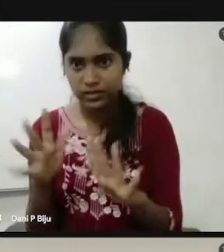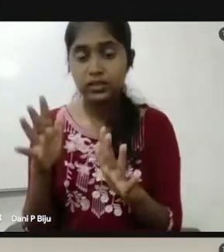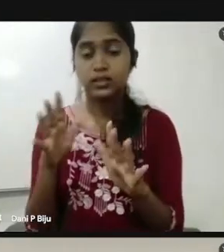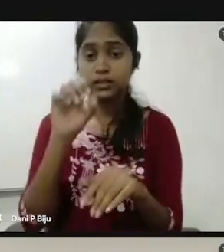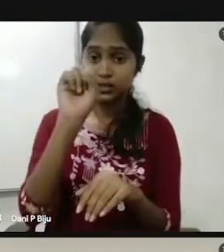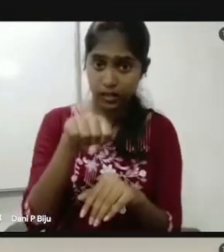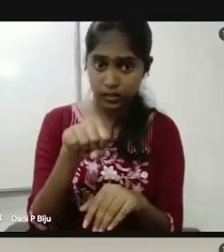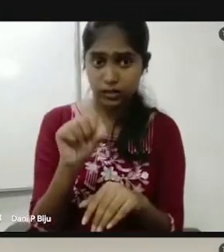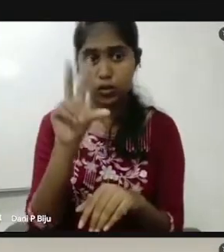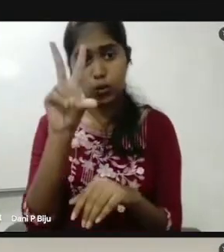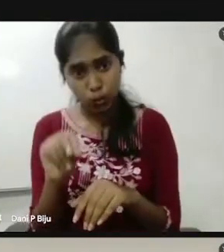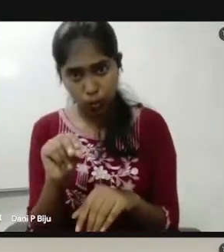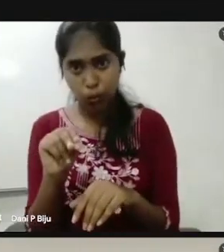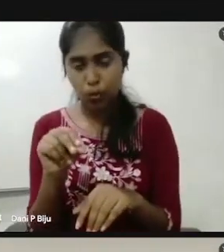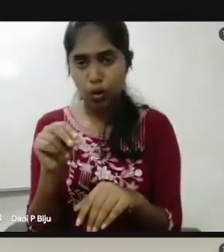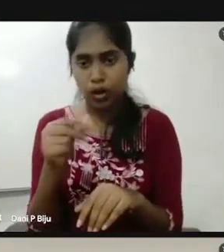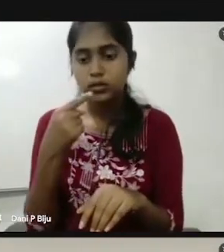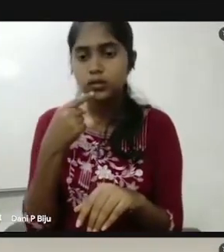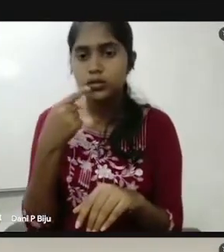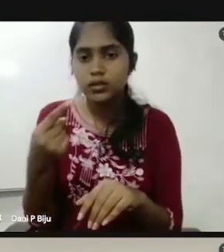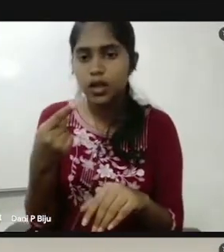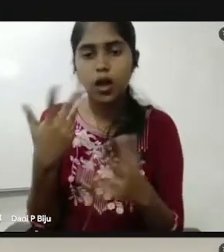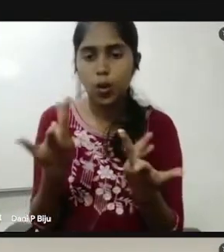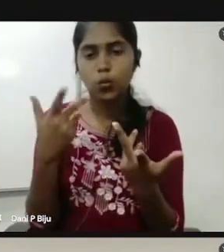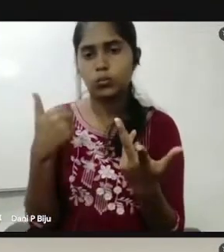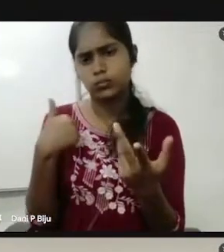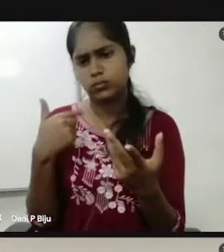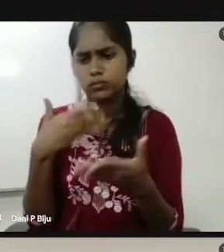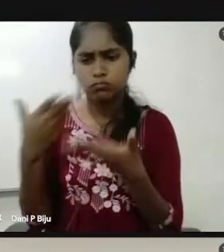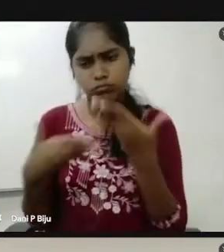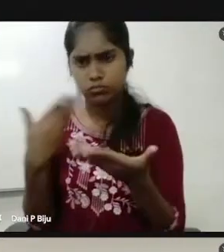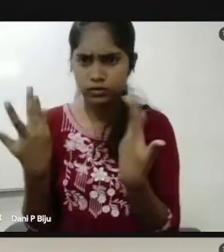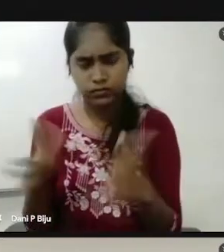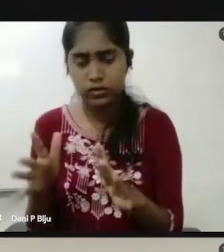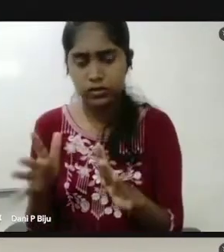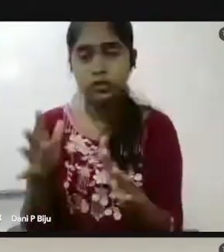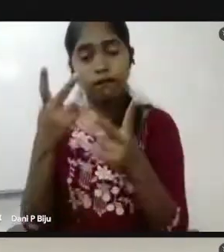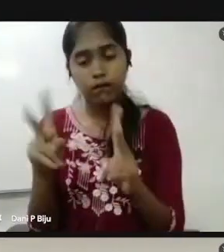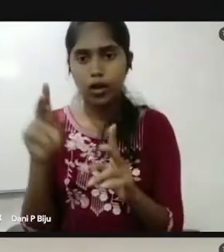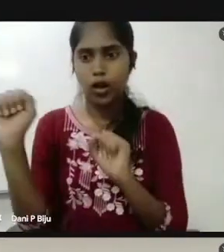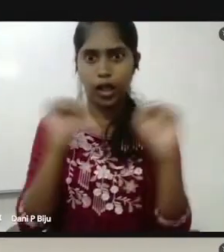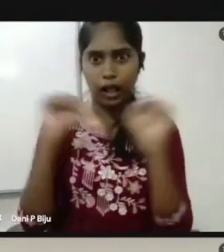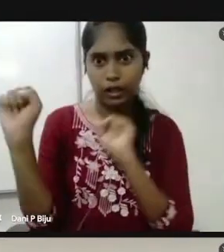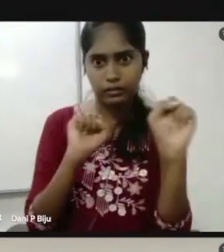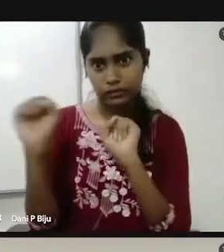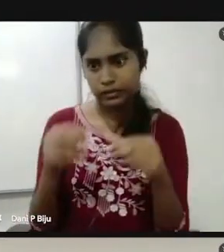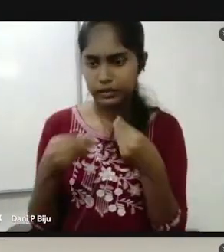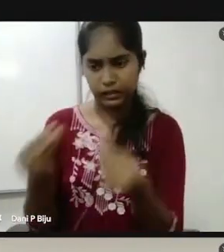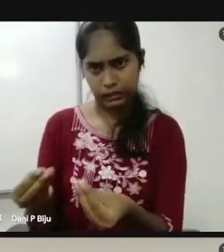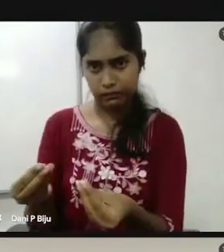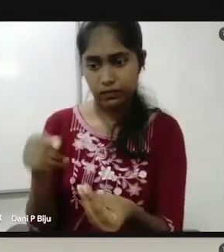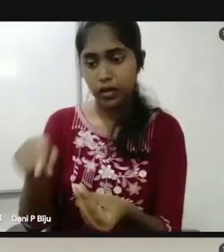പറയാനും അങ്ങനെയൊക്കെ പഠിപ്പിച്ചു. അപ്പൊ വേറൊരു ആക്ടിവിറ്റി കൊടുക്കുന്ന സമയത്ത് അവൻ ഇത് യൂസ് ചെയ്ത് നോന്ന്